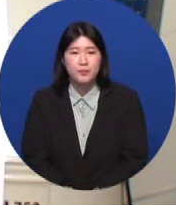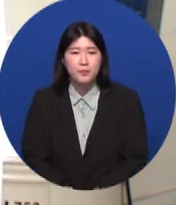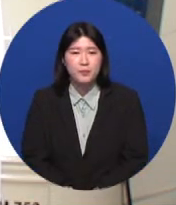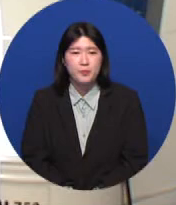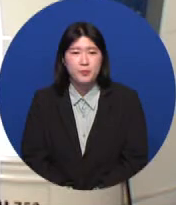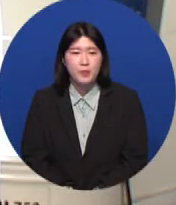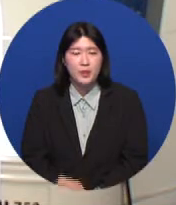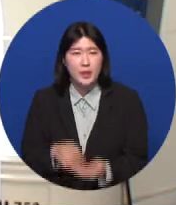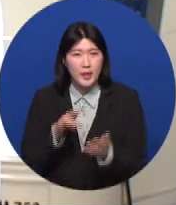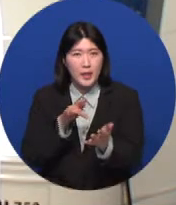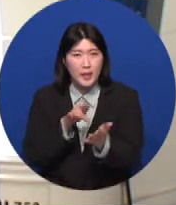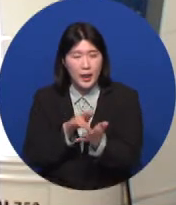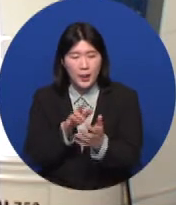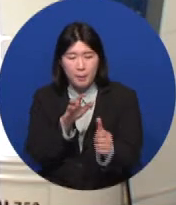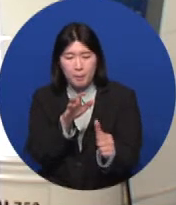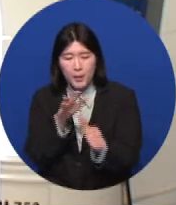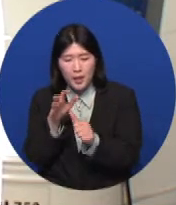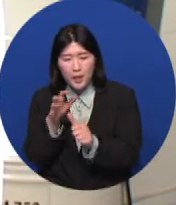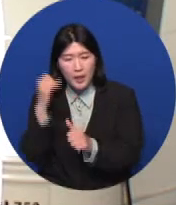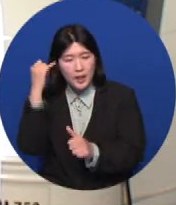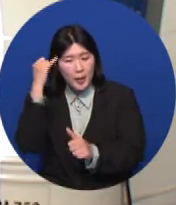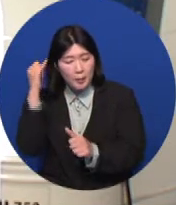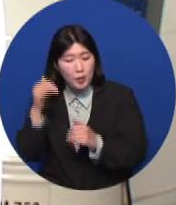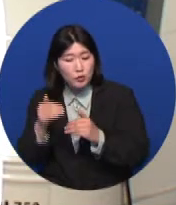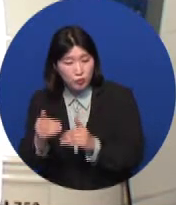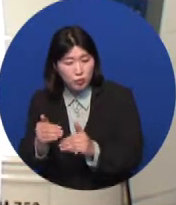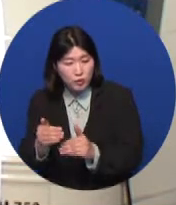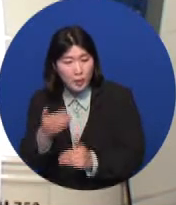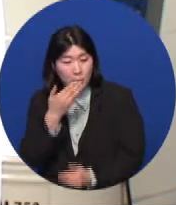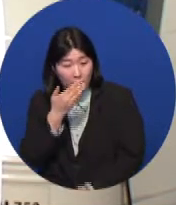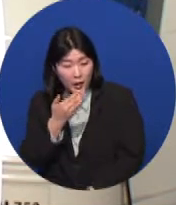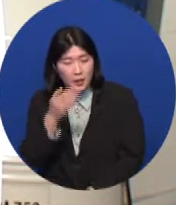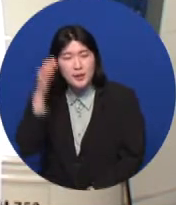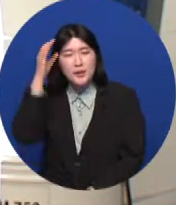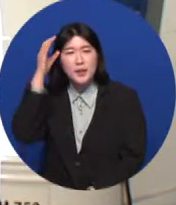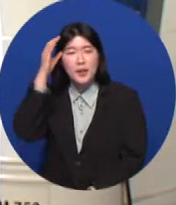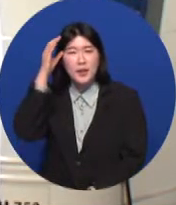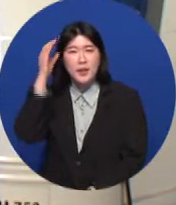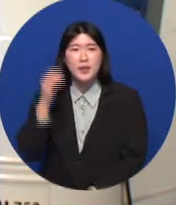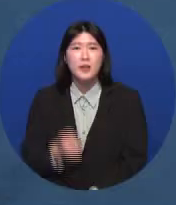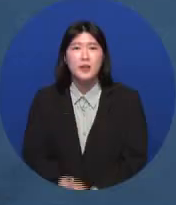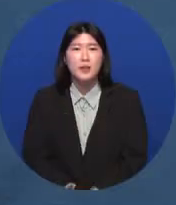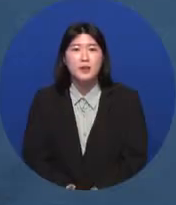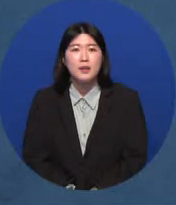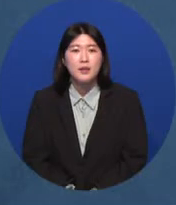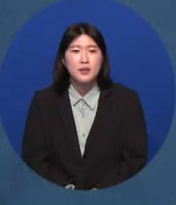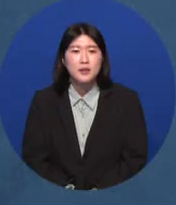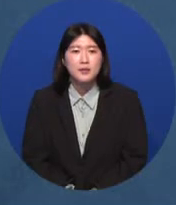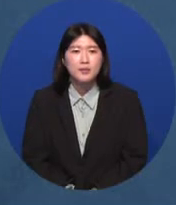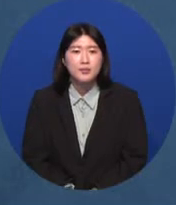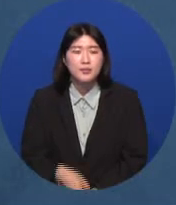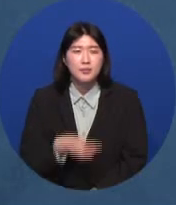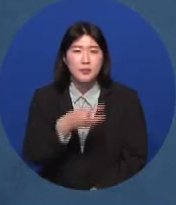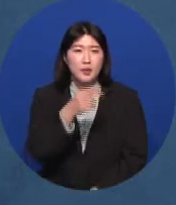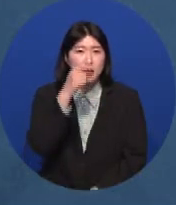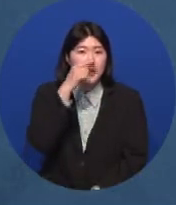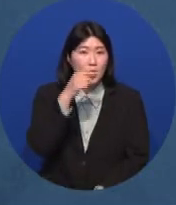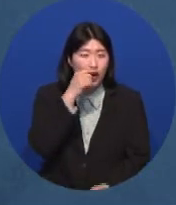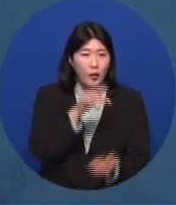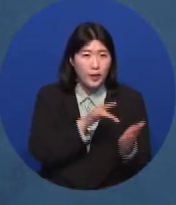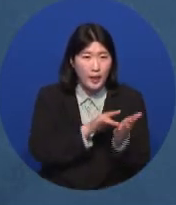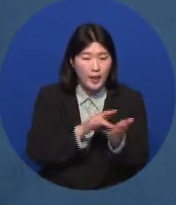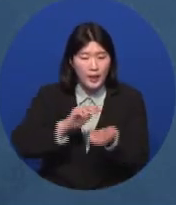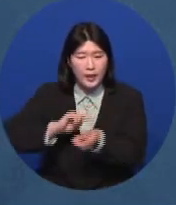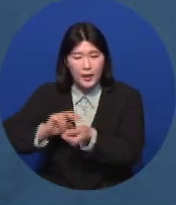약물로 스의 개발 가치를 새로 발굴해낸 우리가 랜디 11화 비교한 실험에서